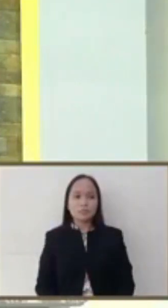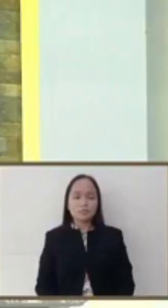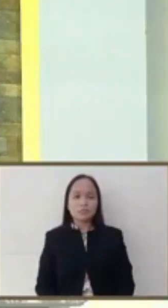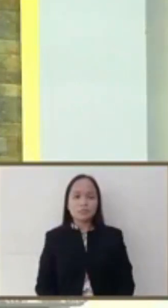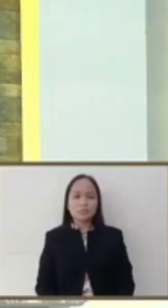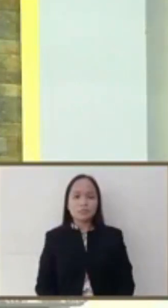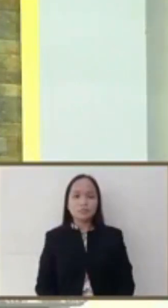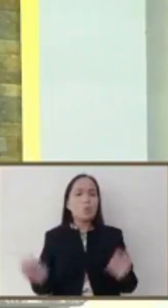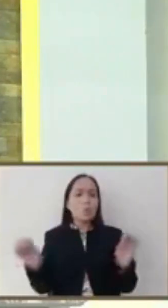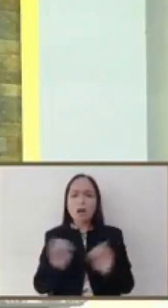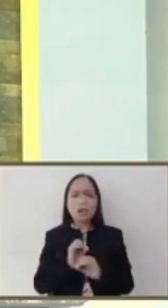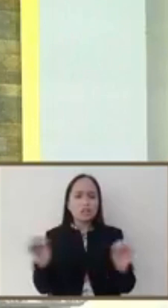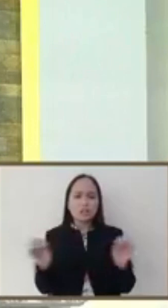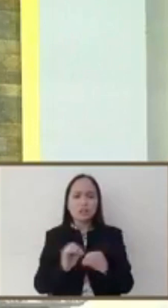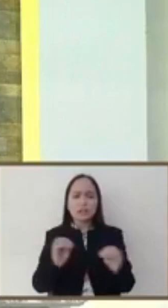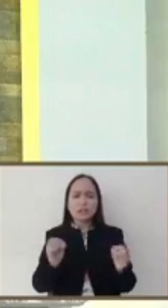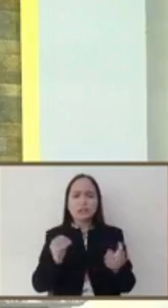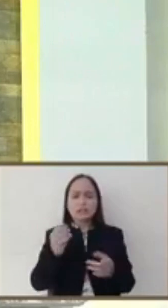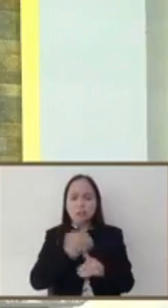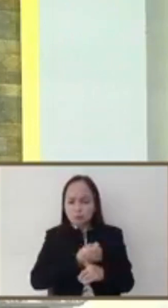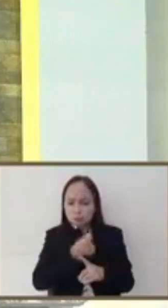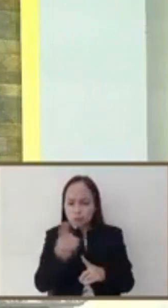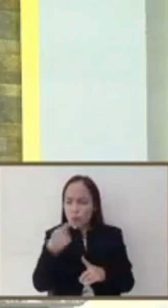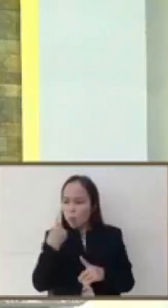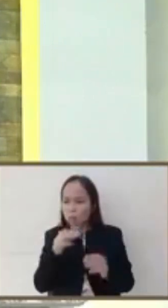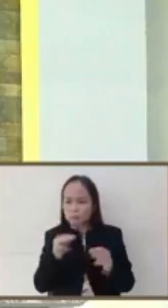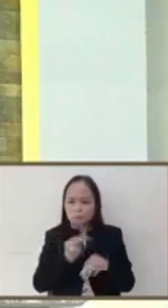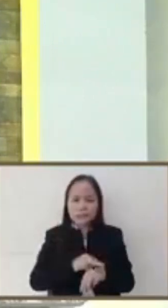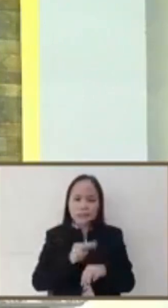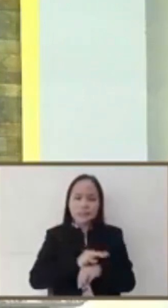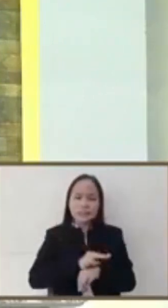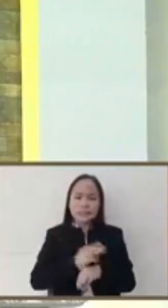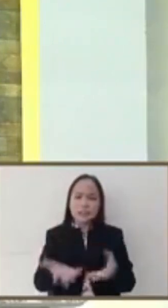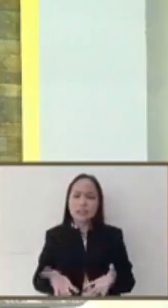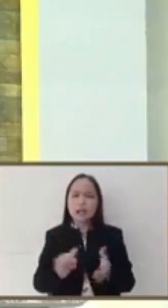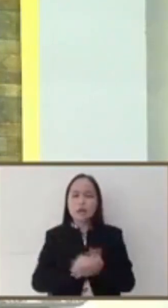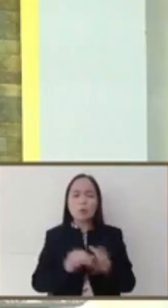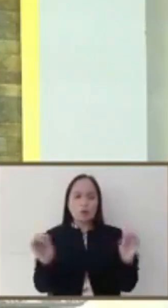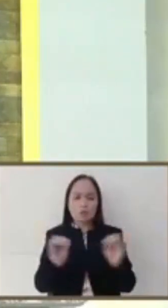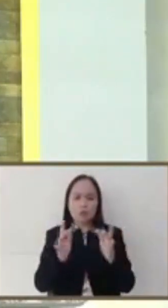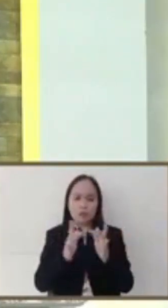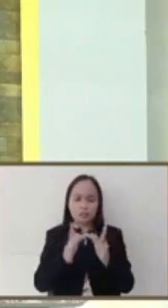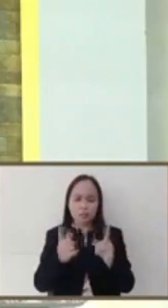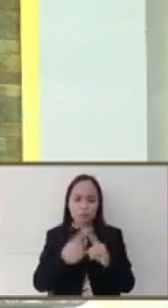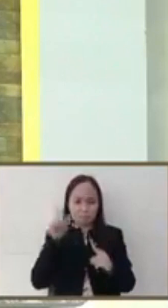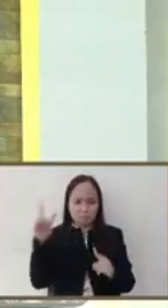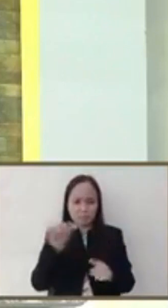Wala ni isang gawain tayo dito mo pwede na hindi natin pwedeng i-connect sa eternity.